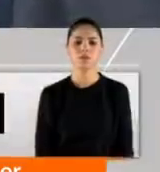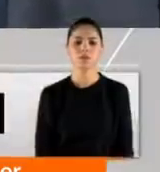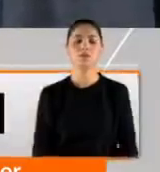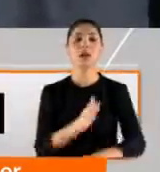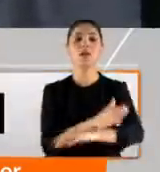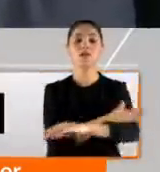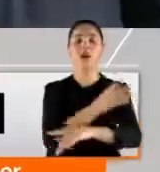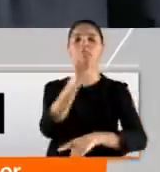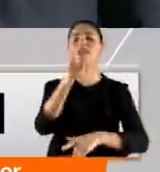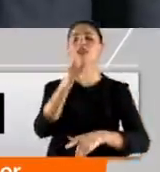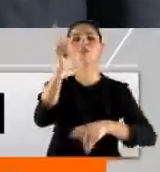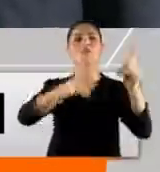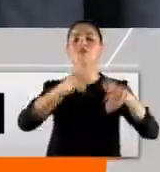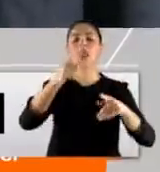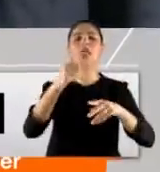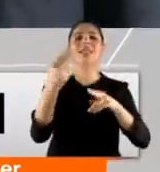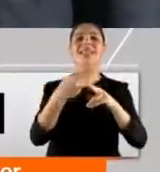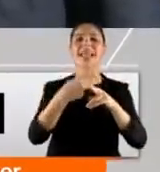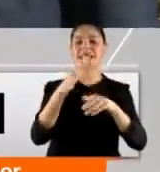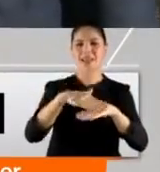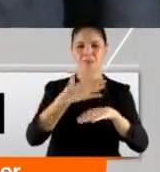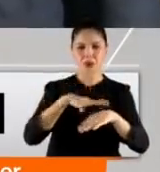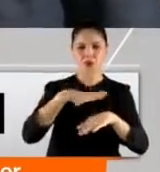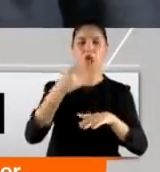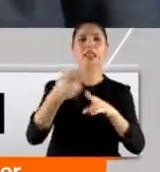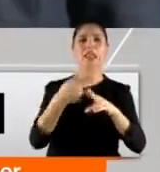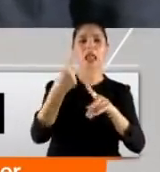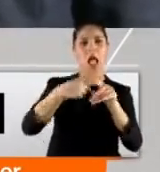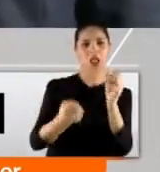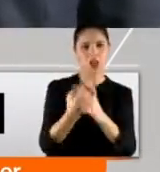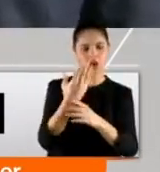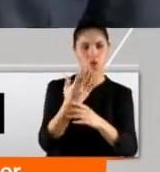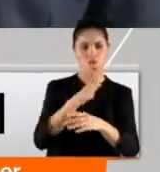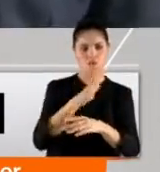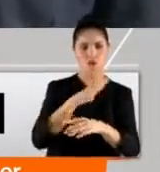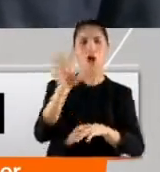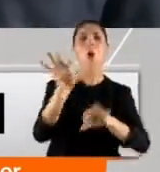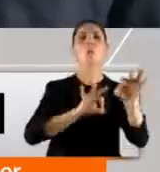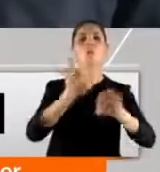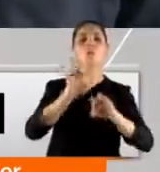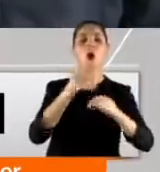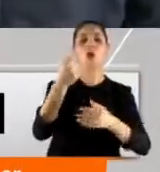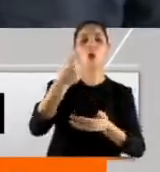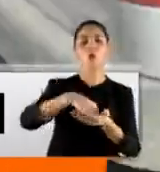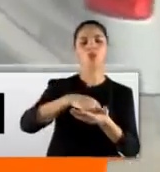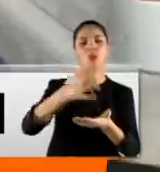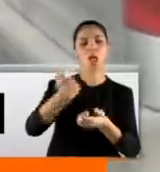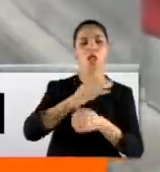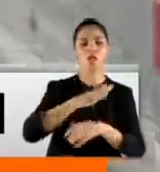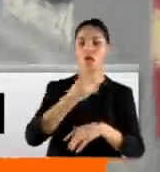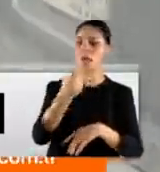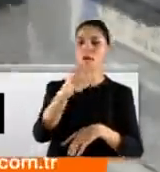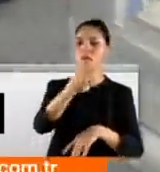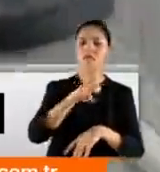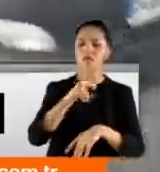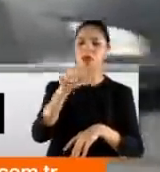Vatandaş test yaptırmak istiyor. Testi yaptırıyor, test pozitif çıkıyor ama buna rağmen muayene ücreti adı altında ücret alınıyor. Ne kadar ücret